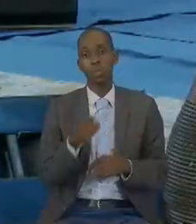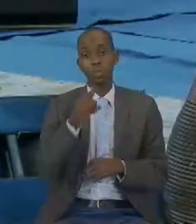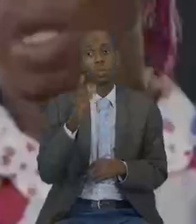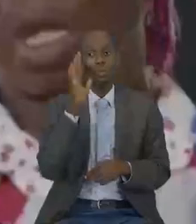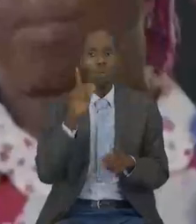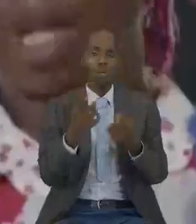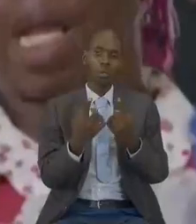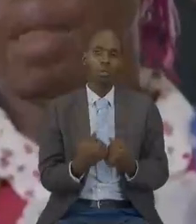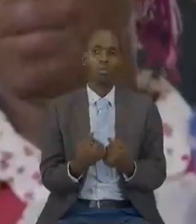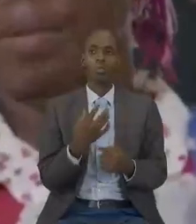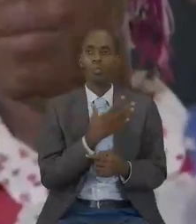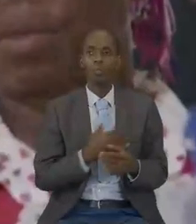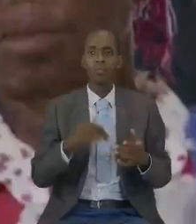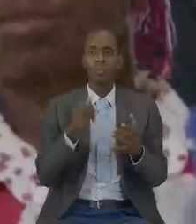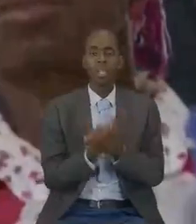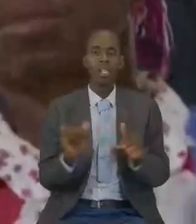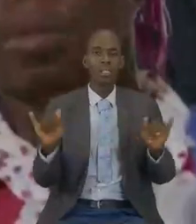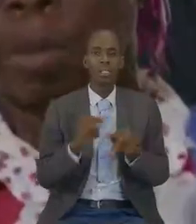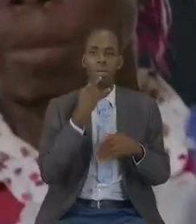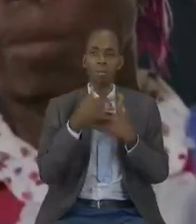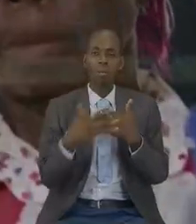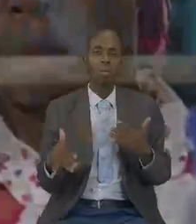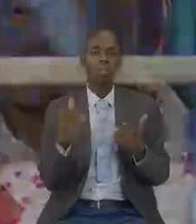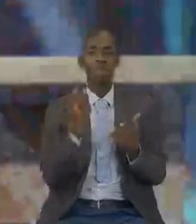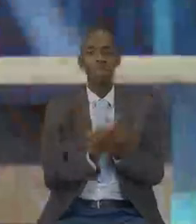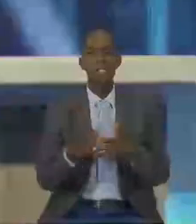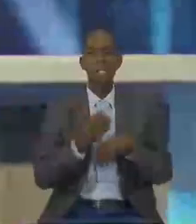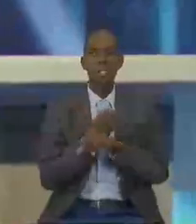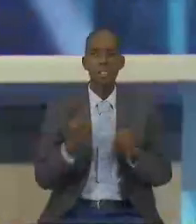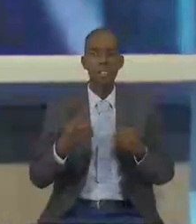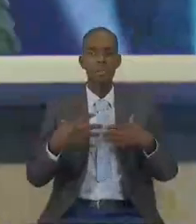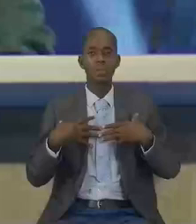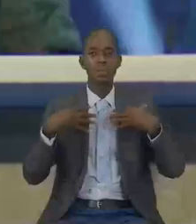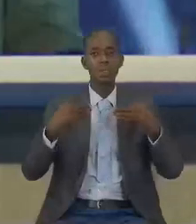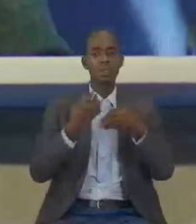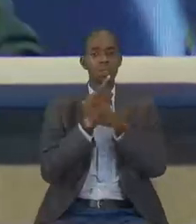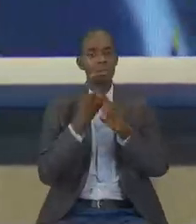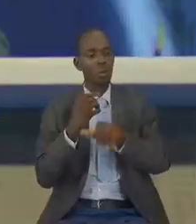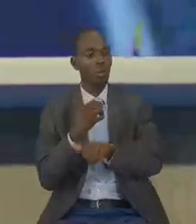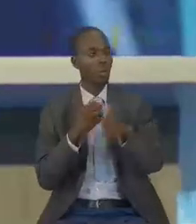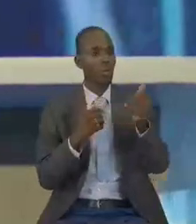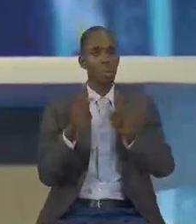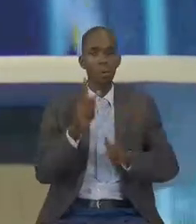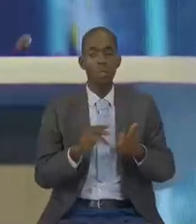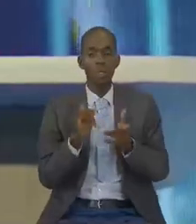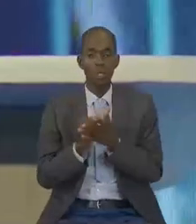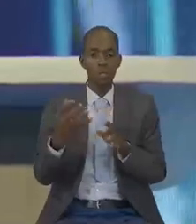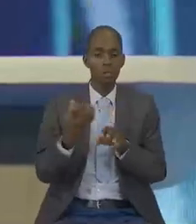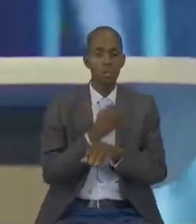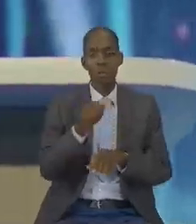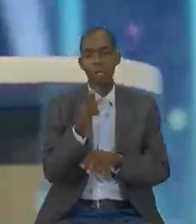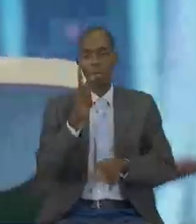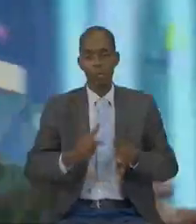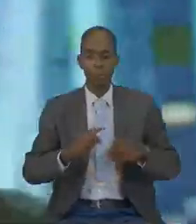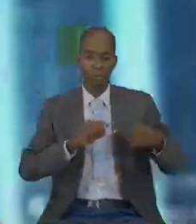vas venir. J'ai dit, toi aussi tu vas venir. Et ce même sang qui sauve, qui guérit, qui délivre, qui a délivré les